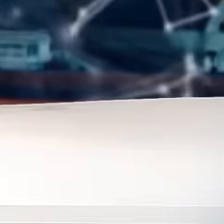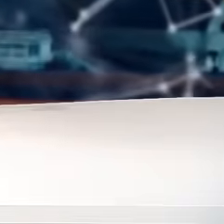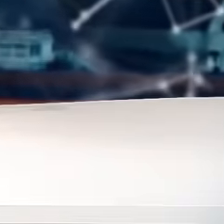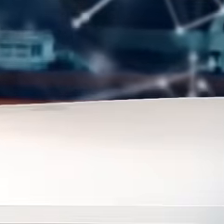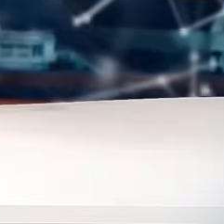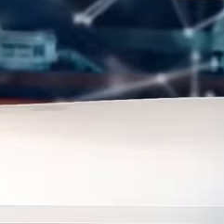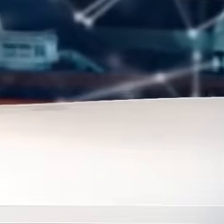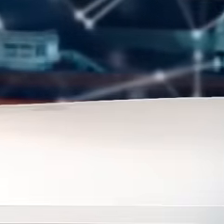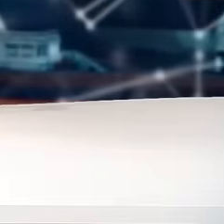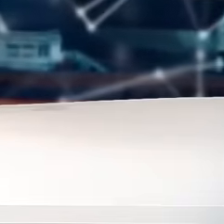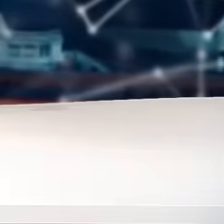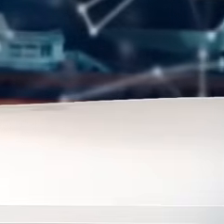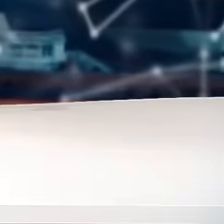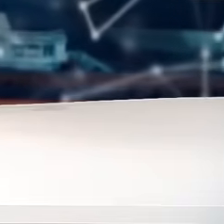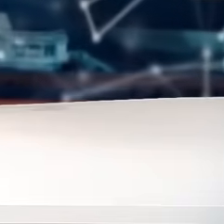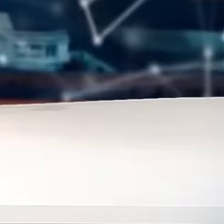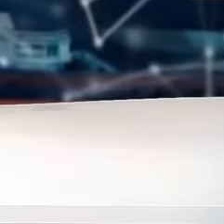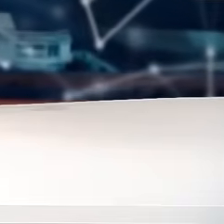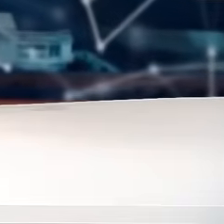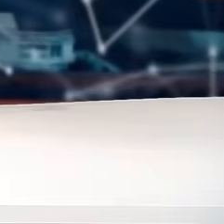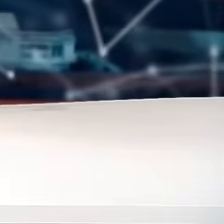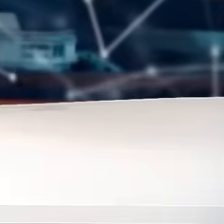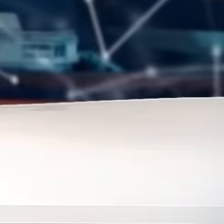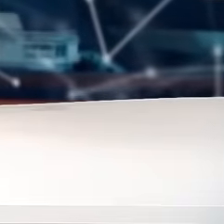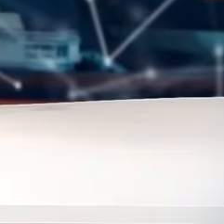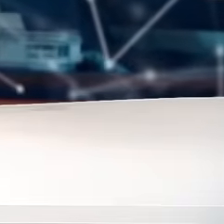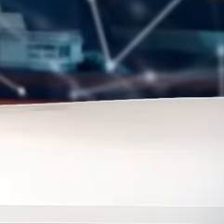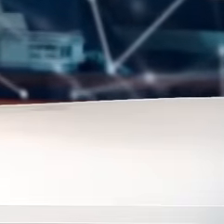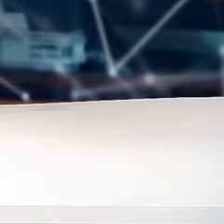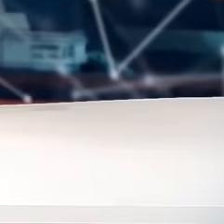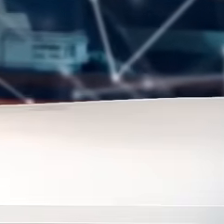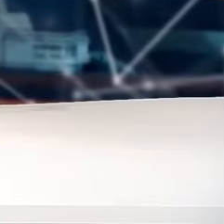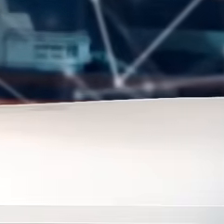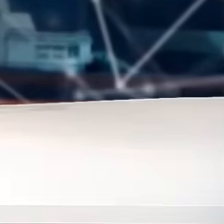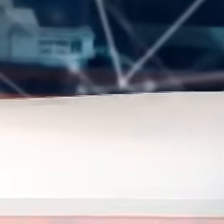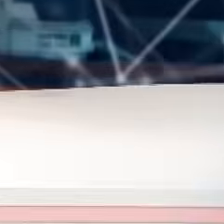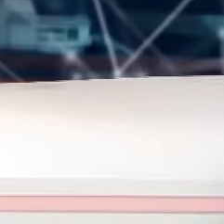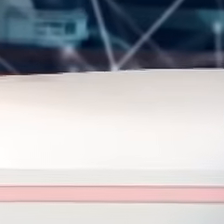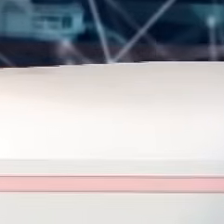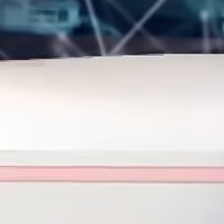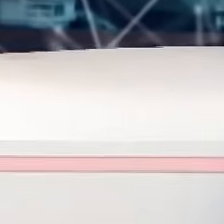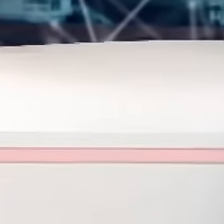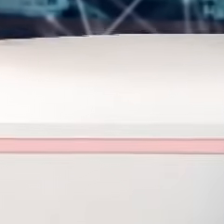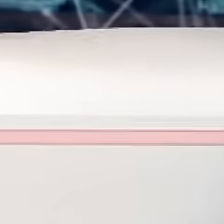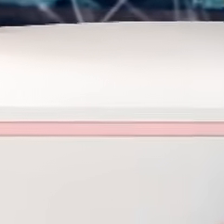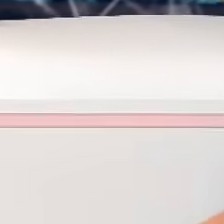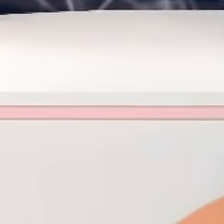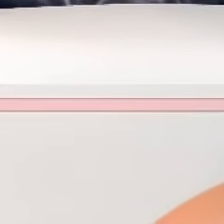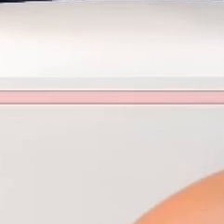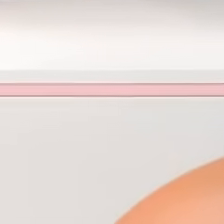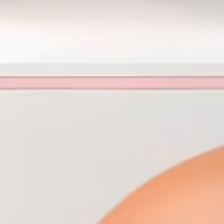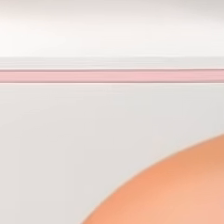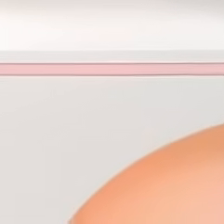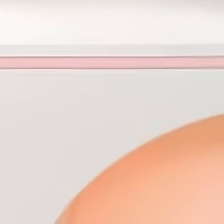Doamnelor, domnilor, jurnalul se încheie aici, dar știrile noastre le puteți vedea și pe site-ul primanews.ro. Vă mulțumesc pentru atenție, o noapte liniștită să aveți. La revedere!